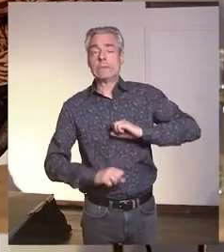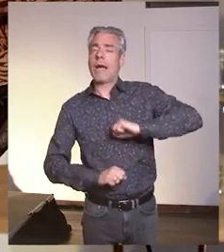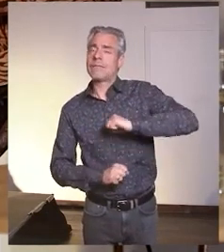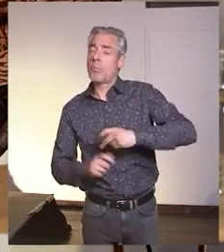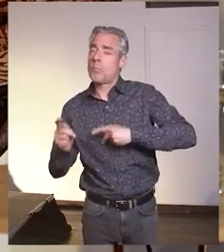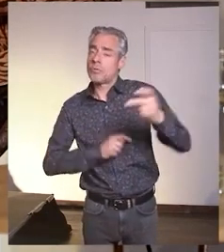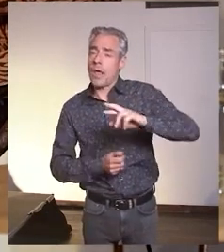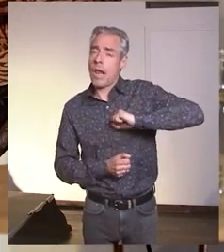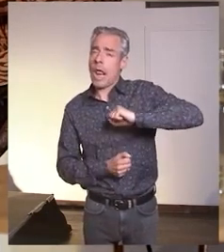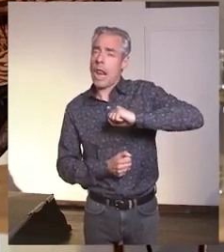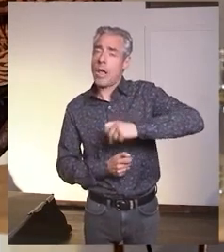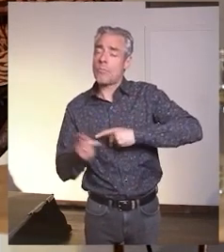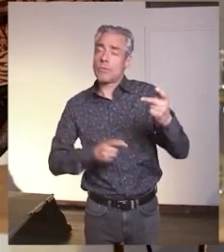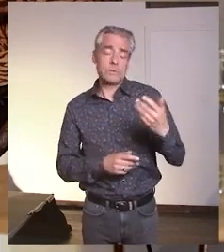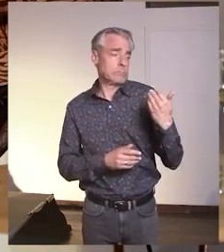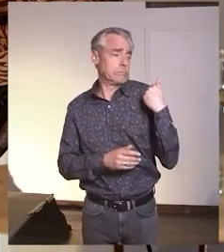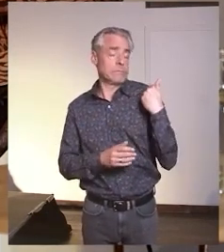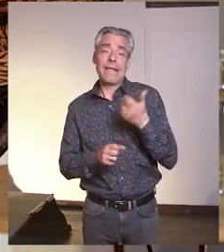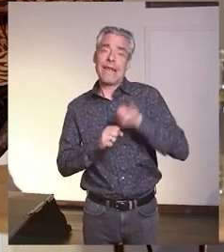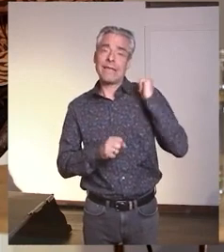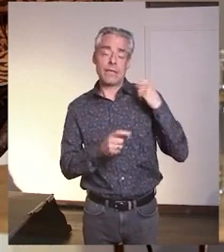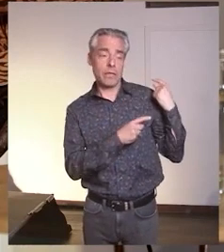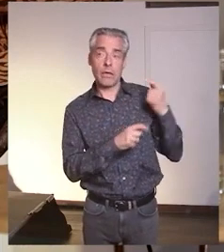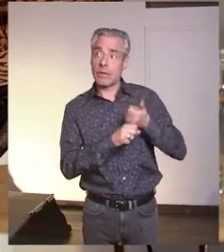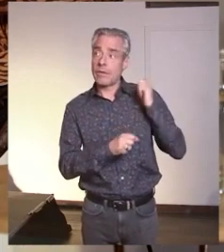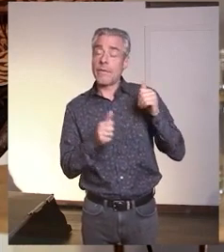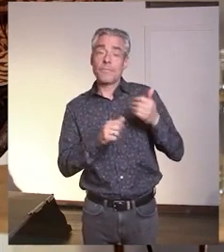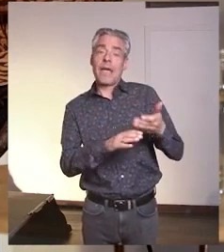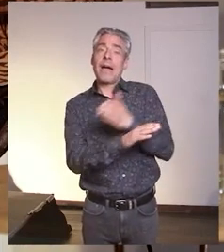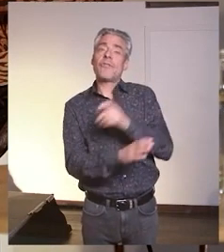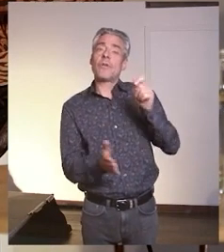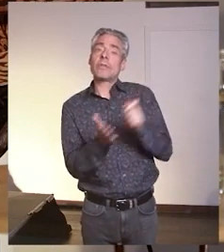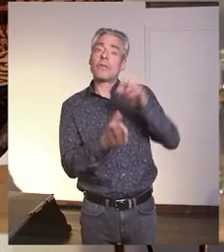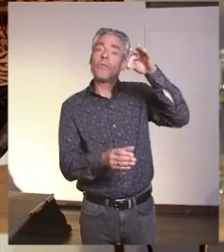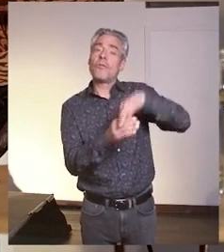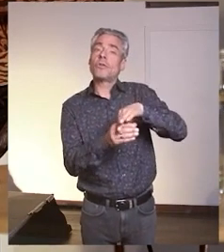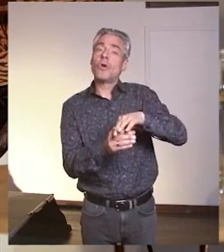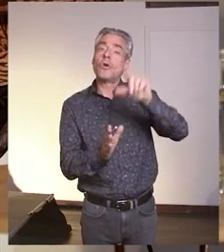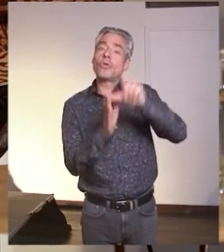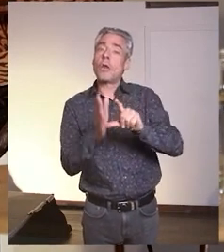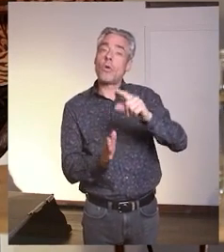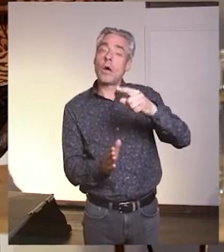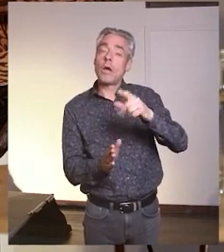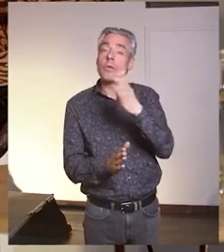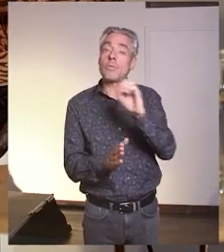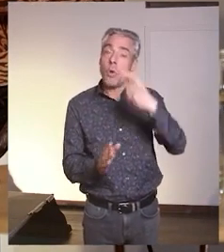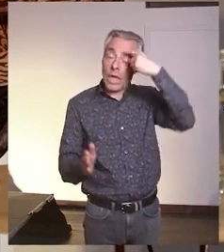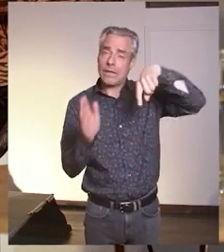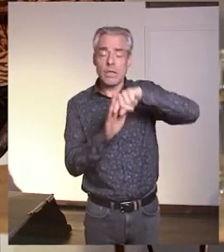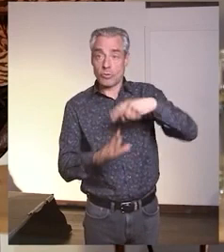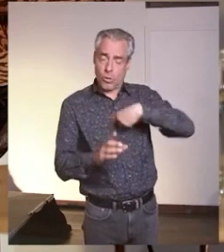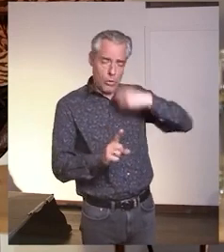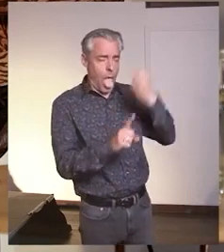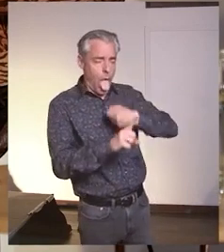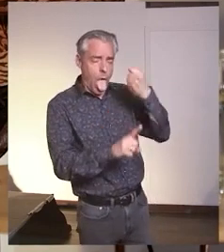actif l'année dernière, avant le vote de la loi bioéthique, quand il a fallu batailler pour obtenir